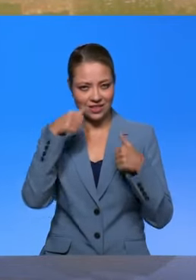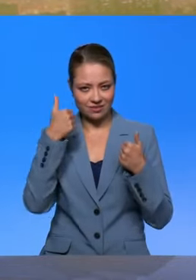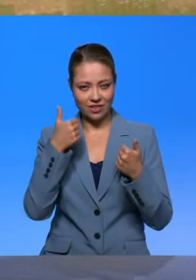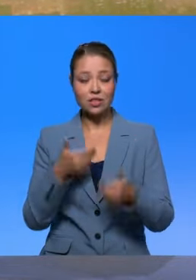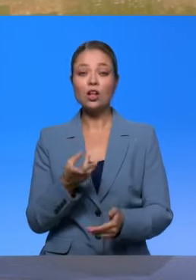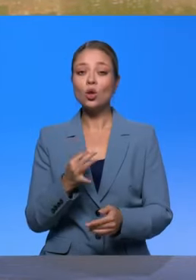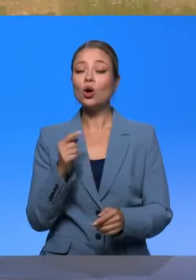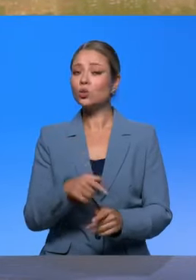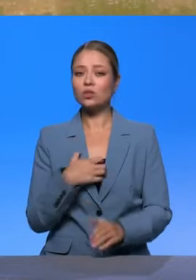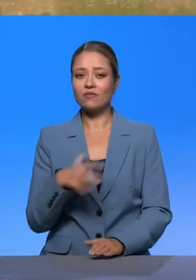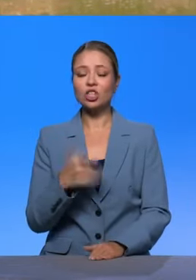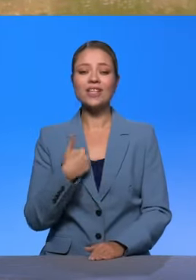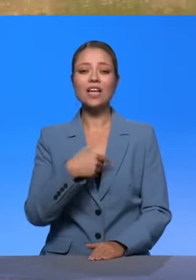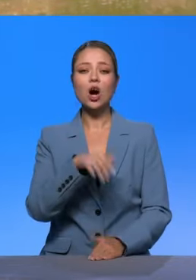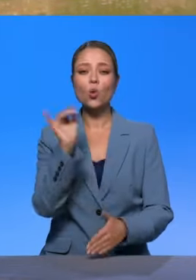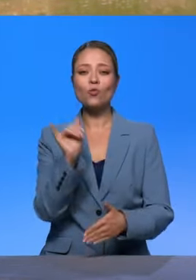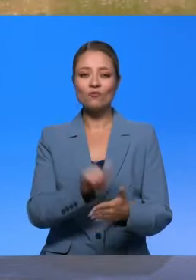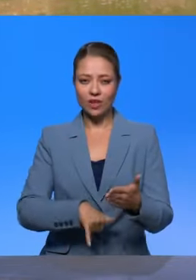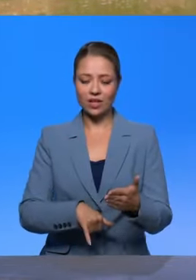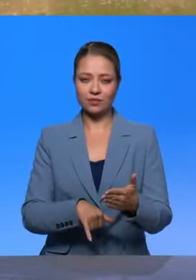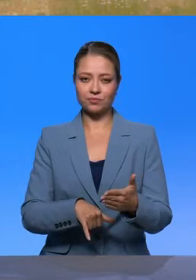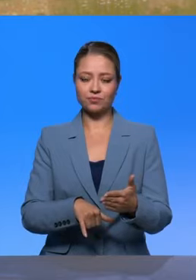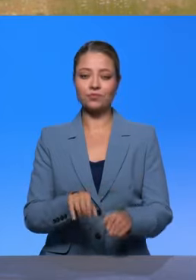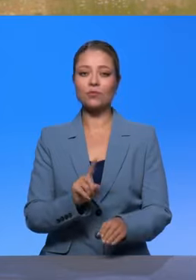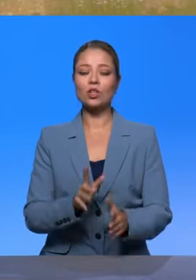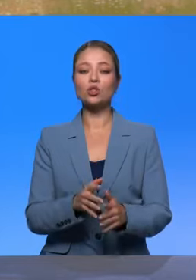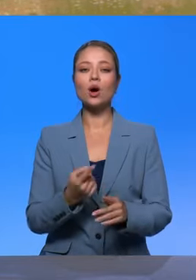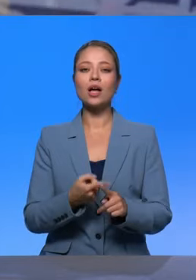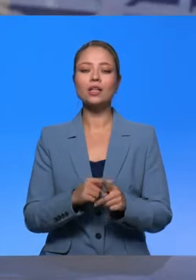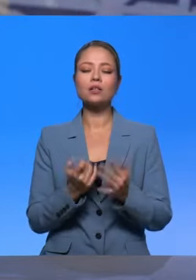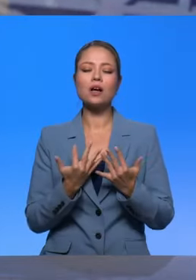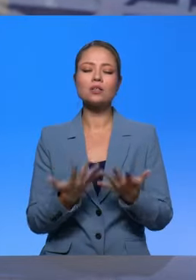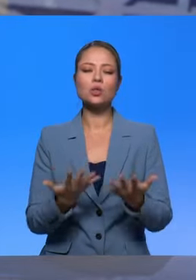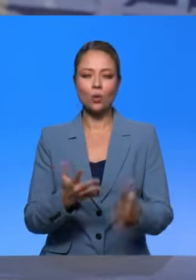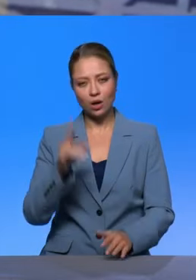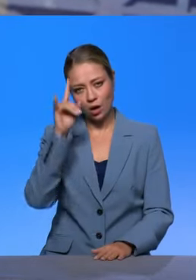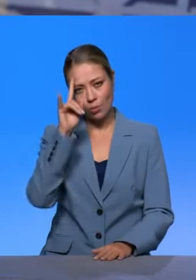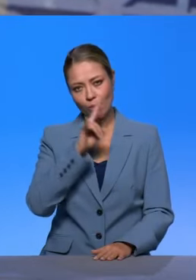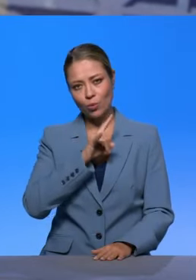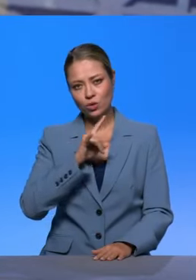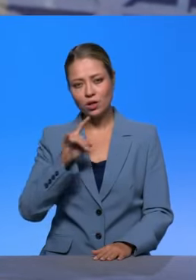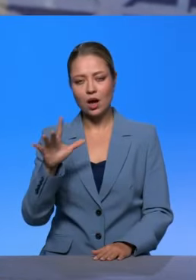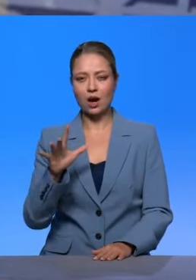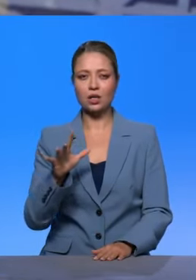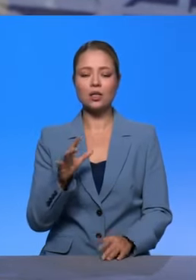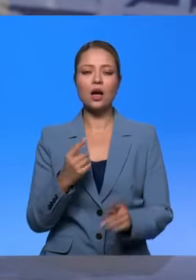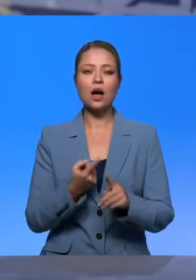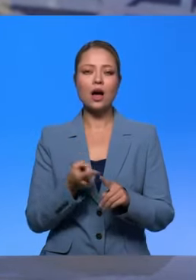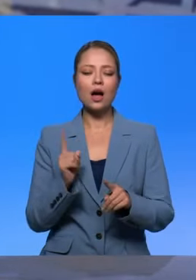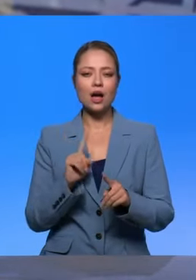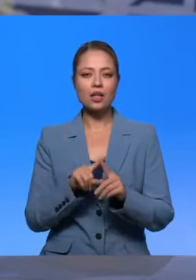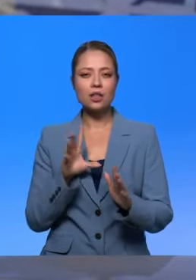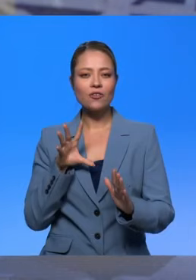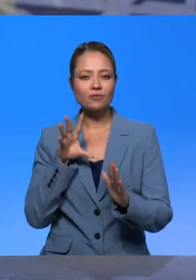особо не имеет. Я уверен, что это настолько популярно, это настолько распространено, это внедряется в